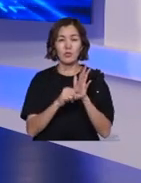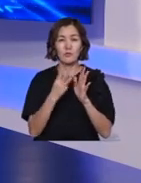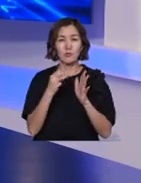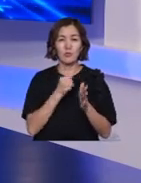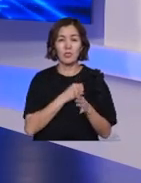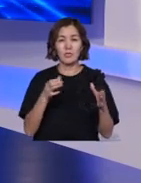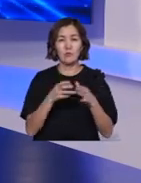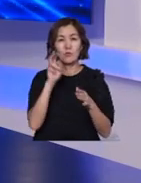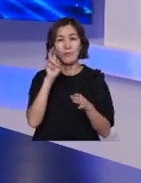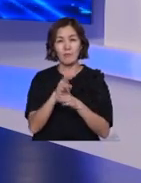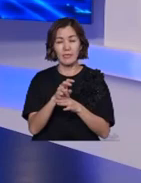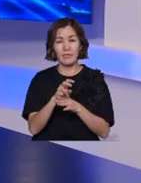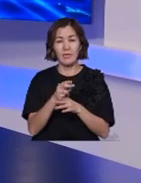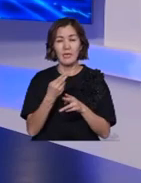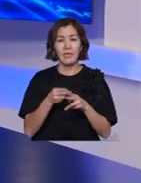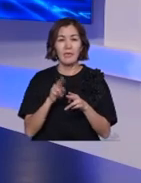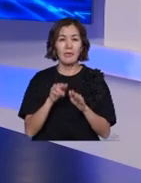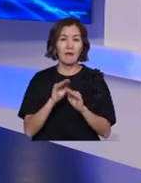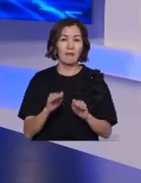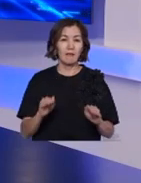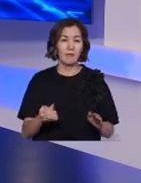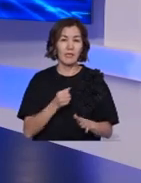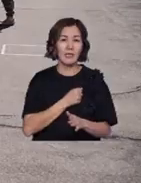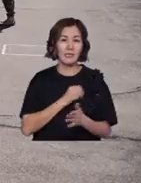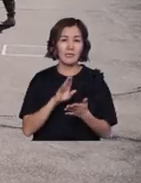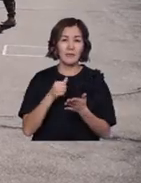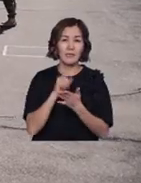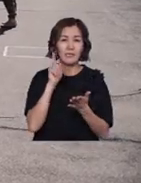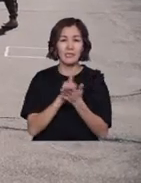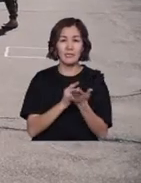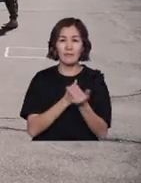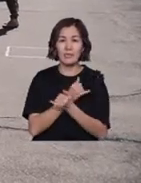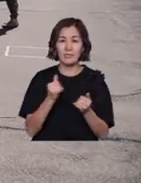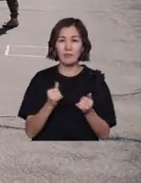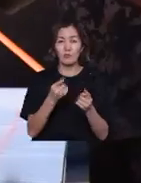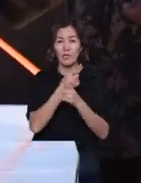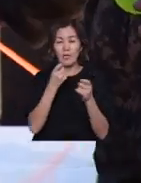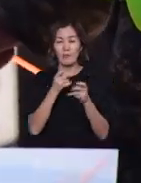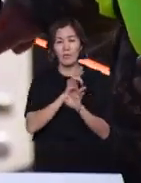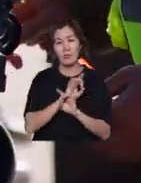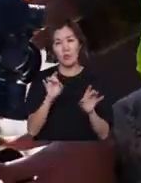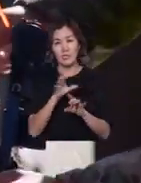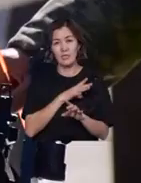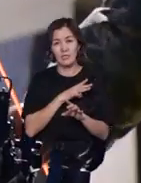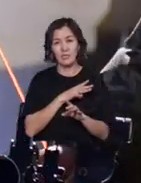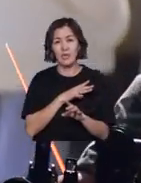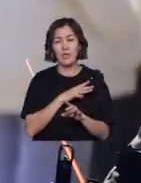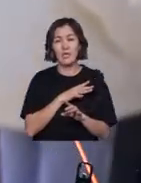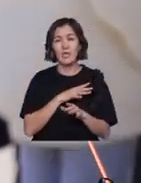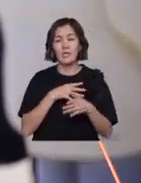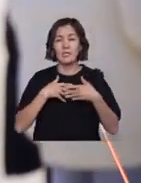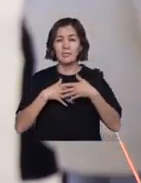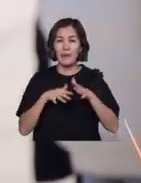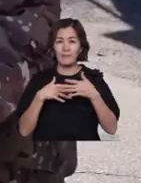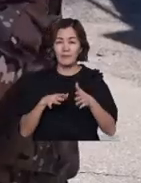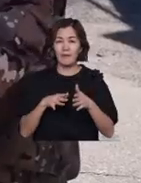бөліміне барды. Мұнда ең алдымен оқушыларды әскерилердің негізгі міндеттері мен қызметі туралы ақпаратпен құлақтандырды. Бұдан соң